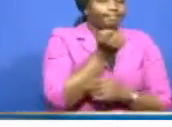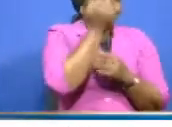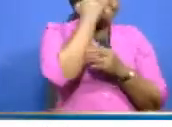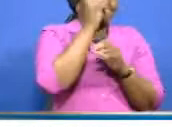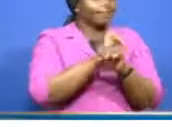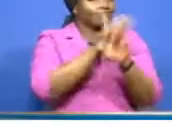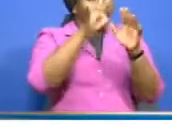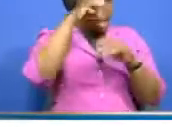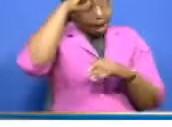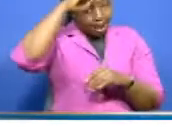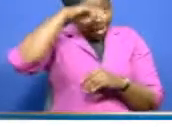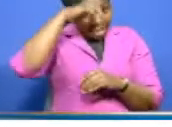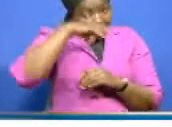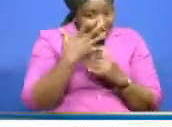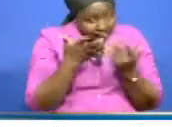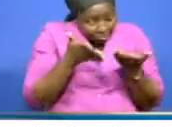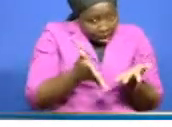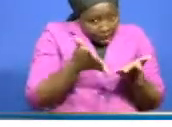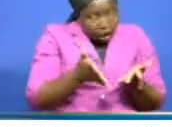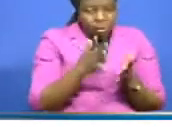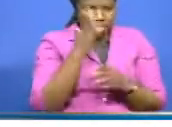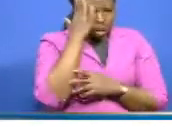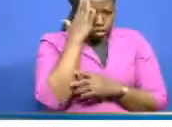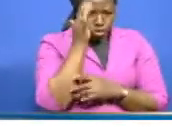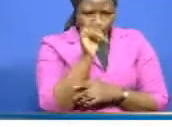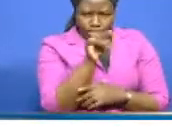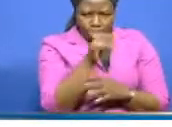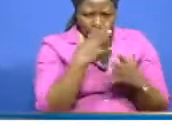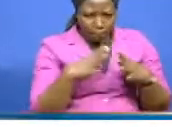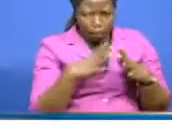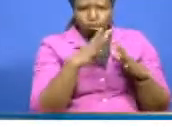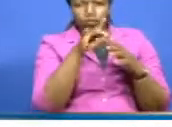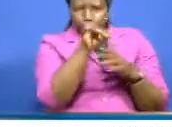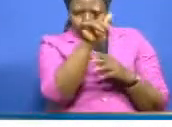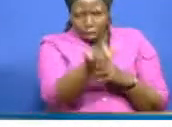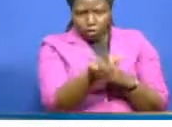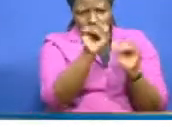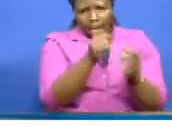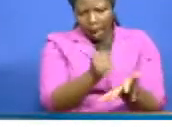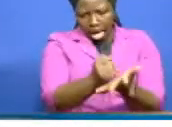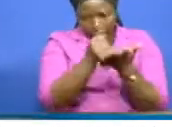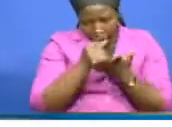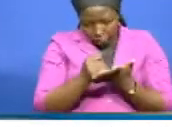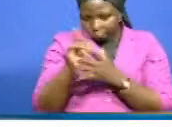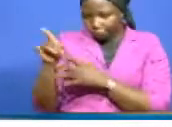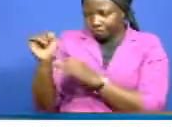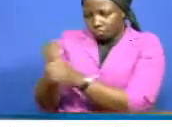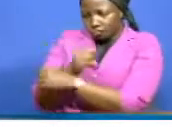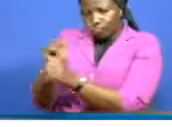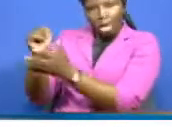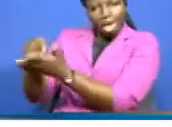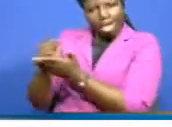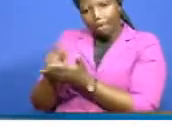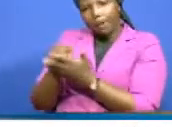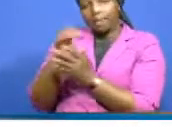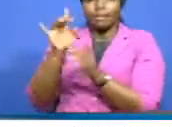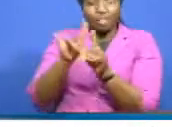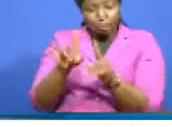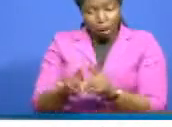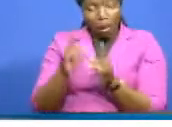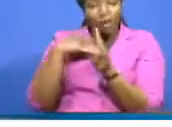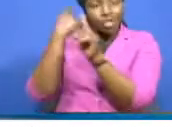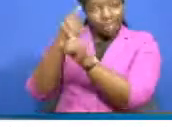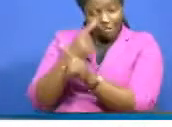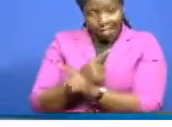yule mwingine hata tutendea. Nikitaka niguzie kidogo, ukiangalia kuna mirengo tofauti. Kuna mrengo ambao wanasema